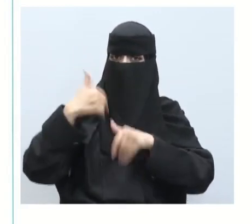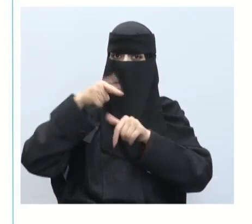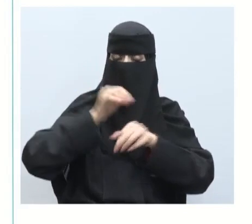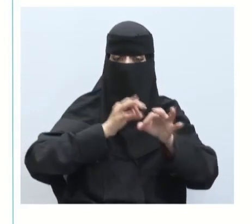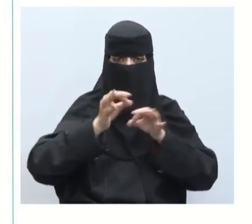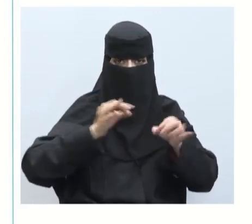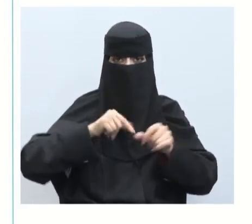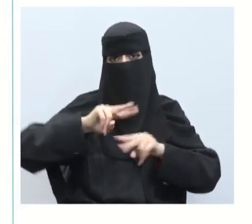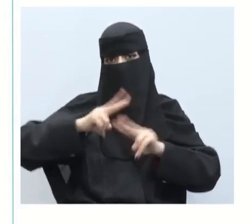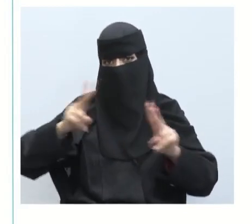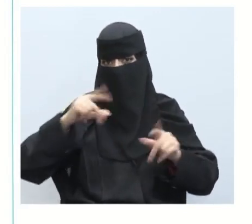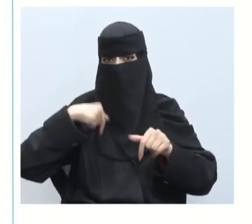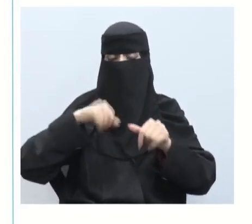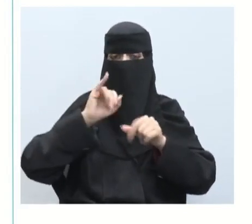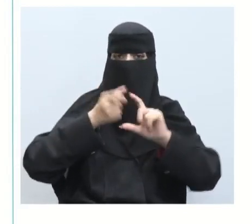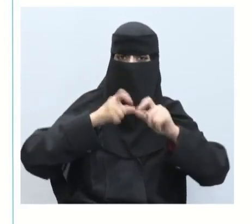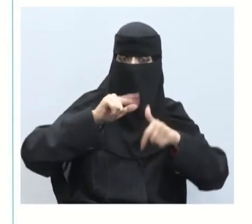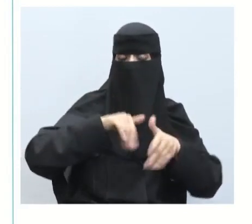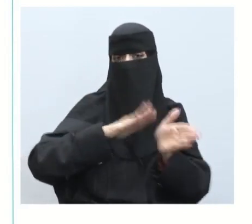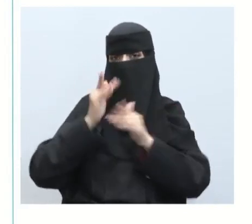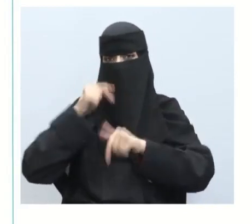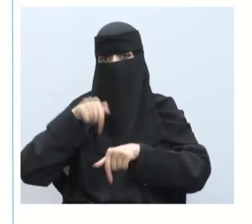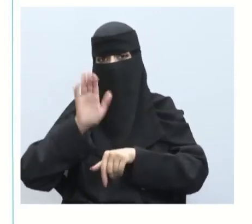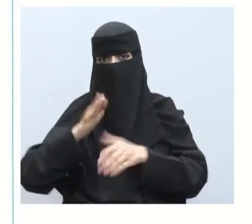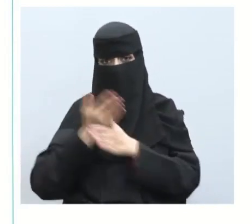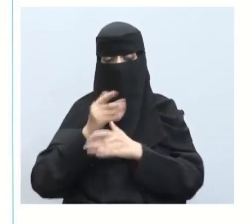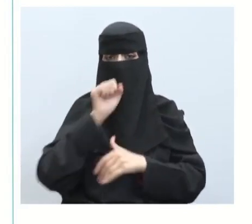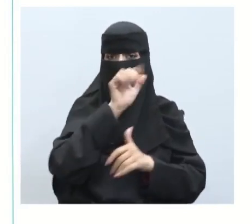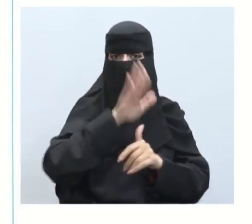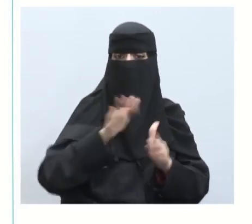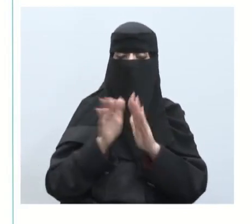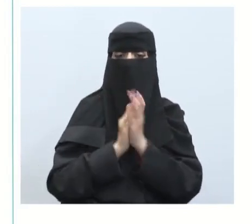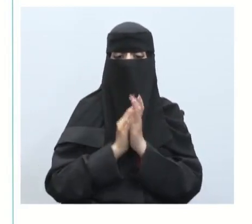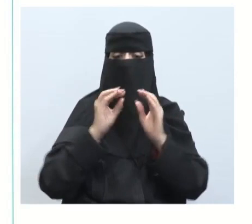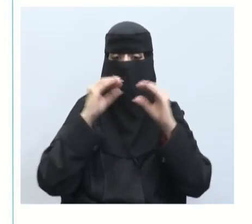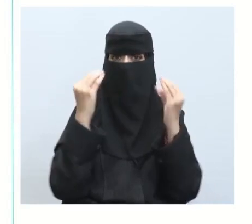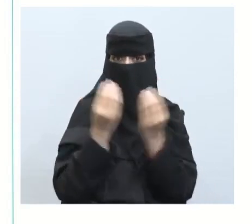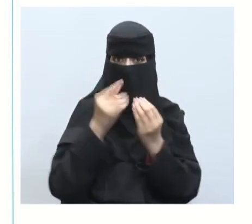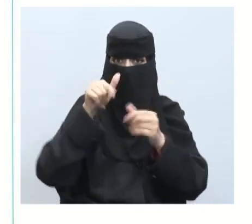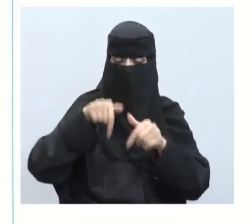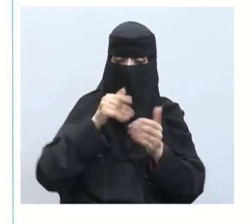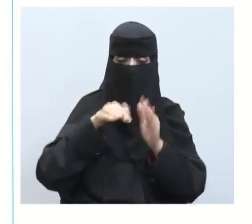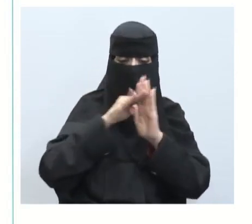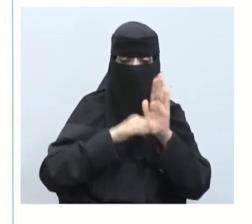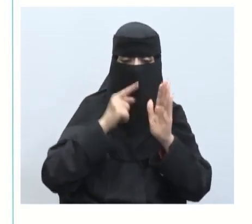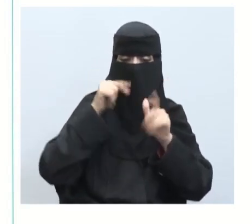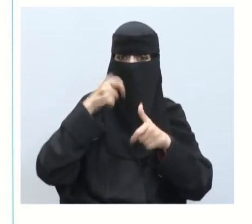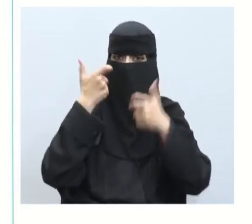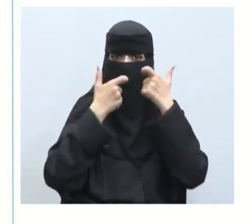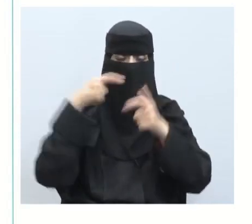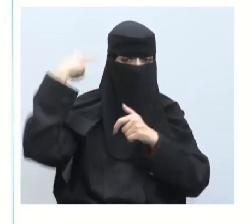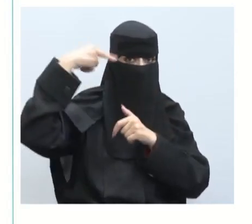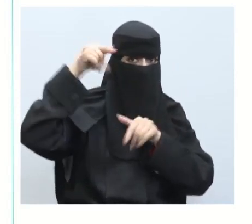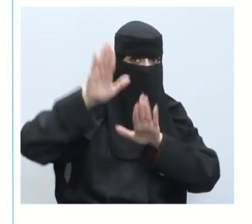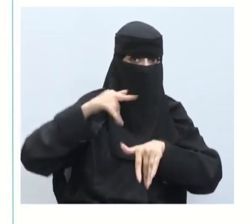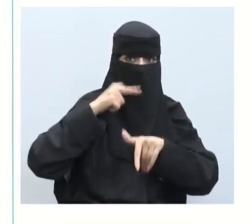الاستراتيجيات مختلفه من منظم لمنظمه بسبب هذه الخصائص الاداره وبيئه العمل منهج الاداره رؤيتها تفكيرها